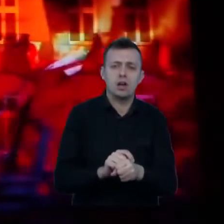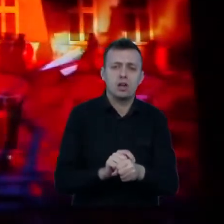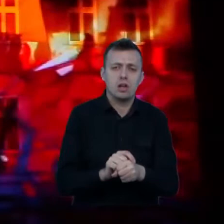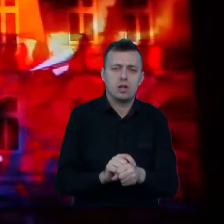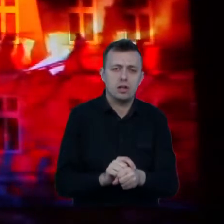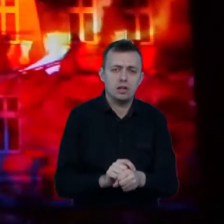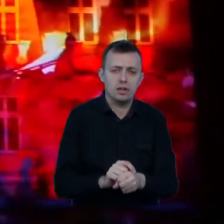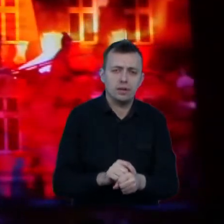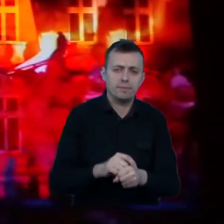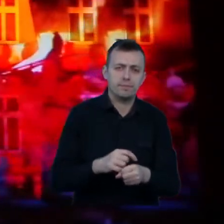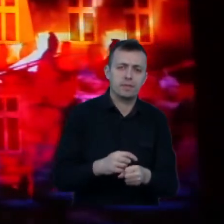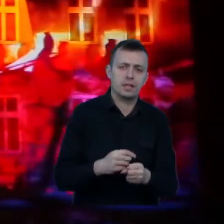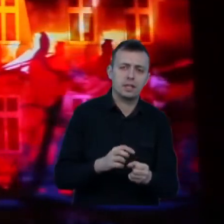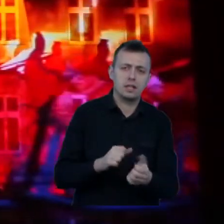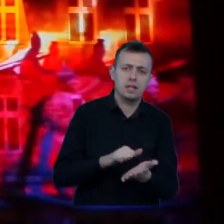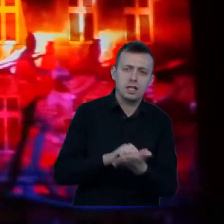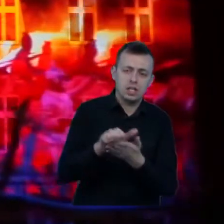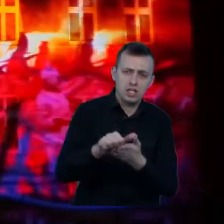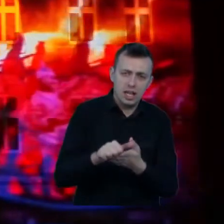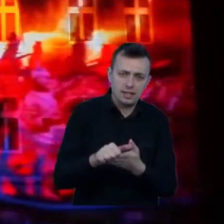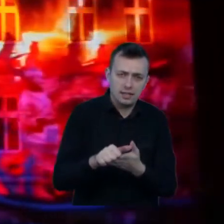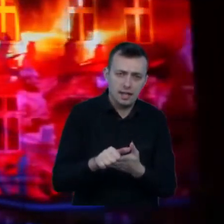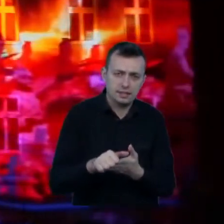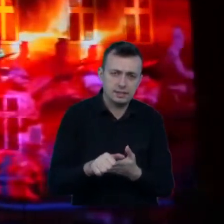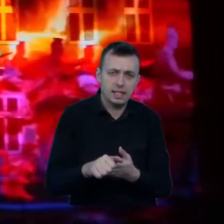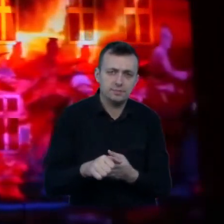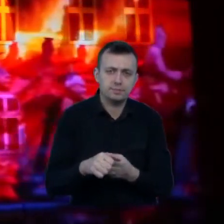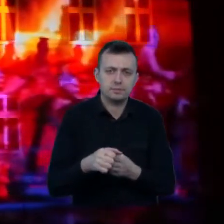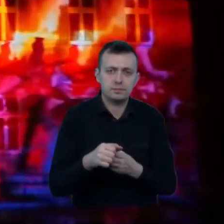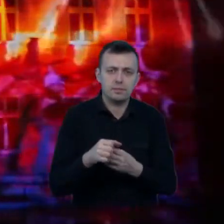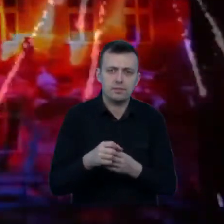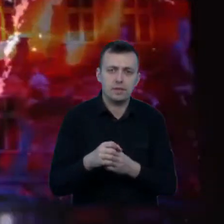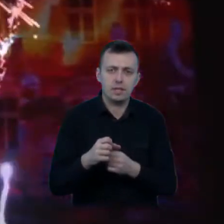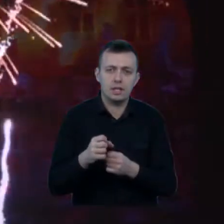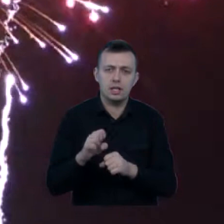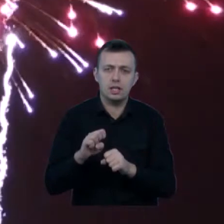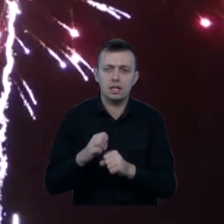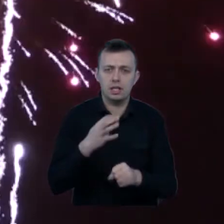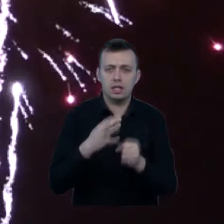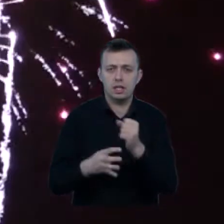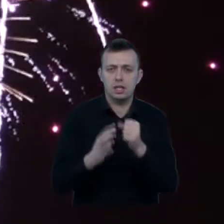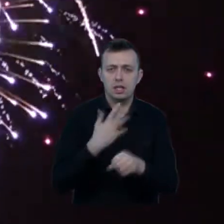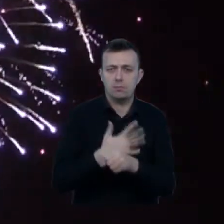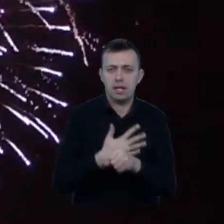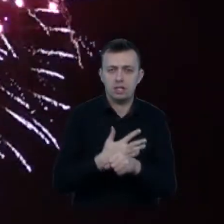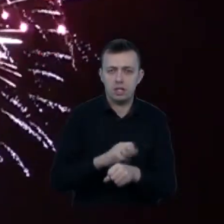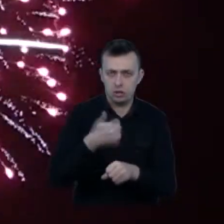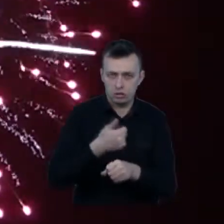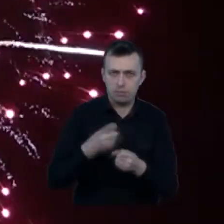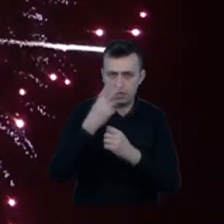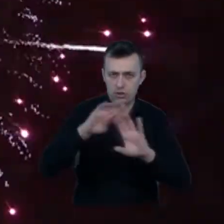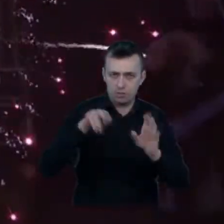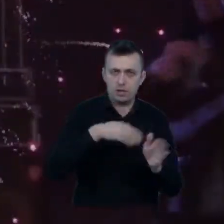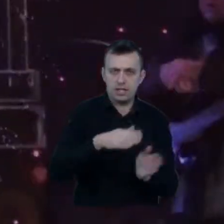Pokazy odbędą się pod ratuszem o godzinie 23.50 oraz o 00.30. Punktualnie o północy rozpocznie się